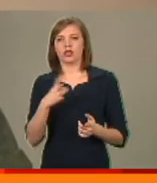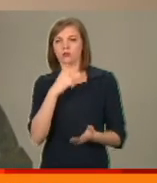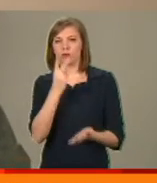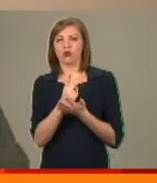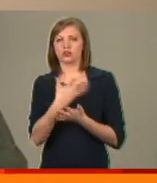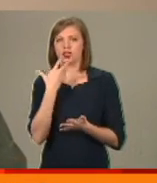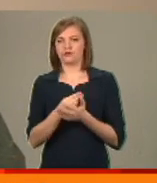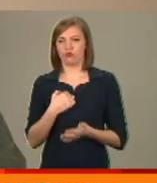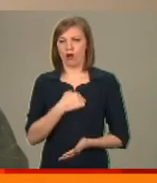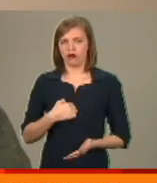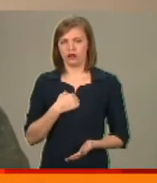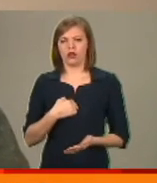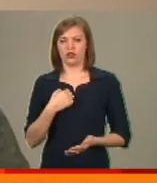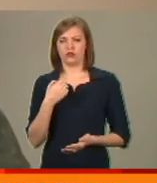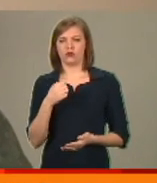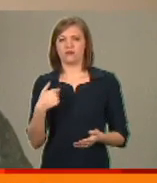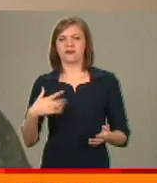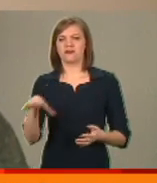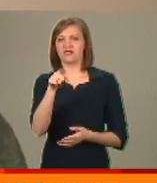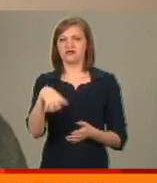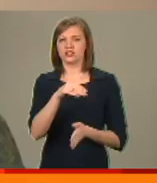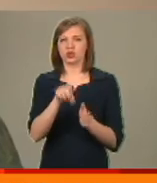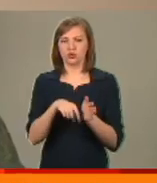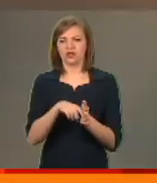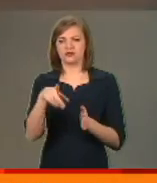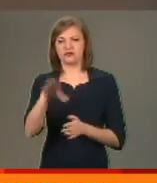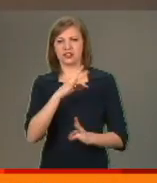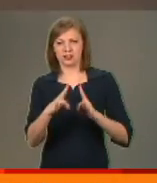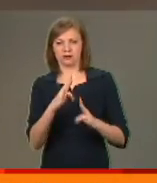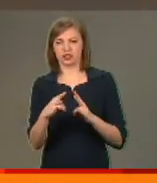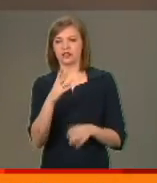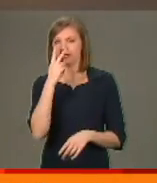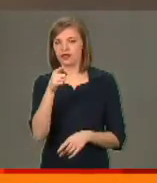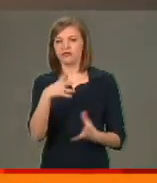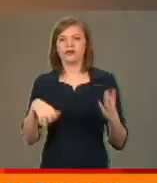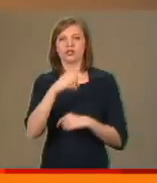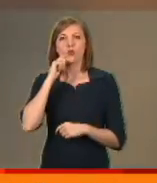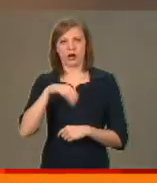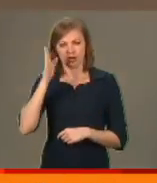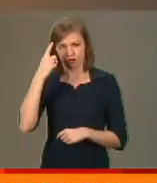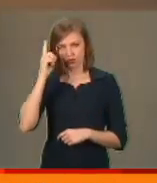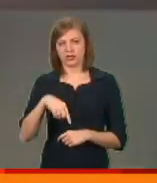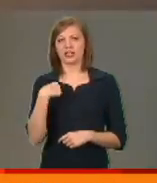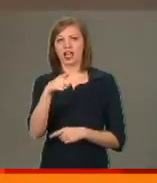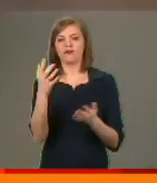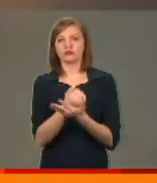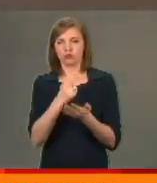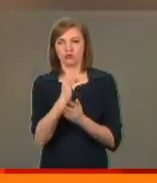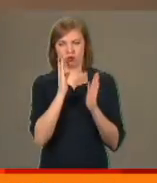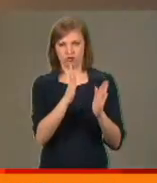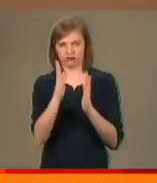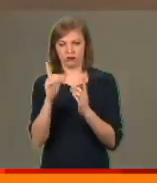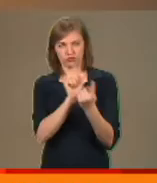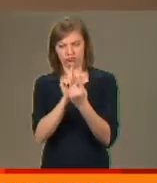свою агрессию. Вы все донецкие, вы все сепаратисты. Дивіться, вас вся Україна буде знати. Я вас познаходжу по одному.